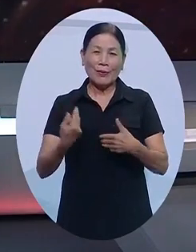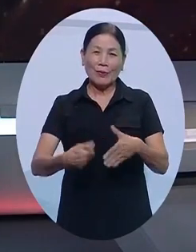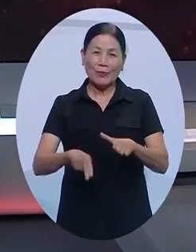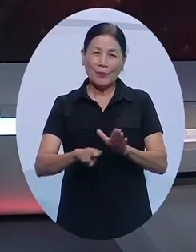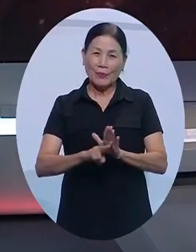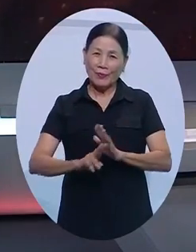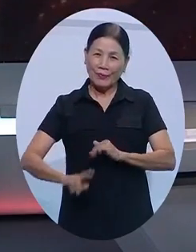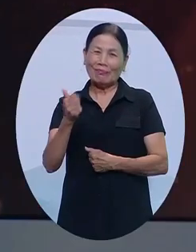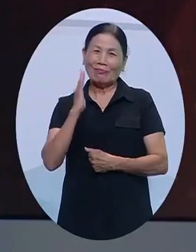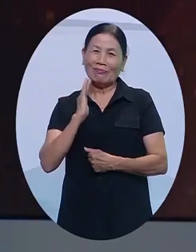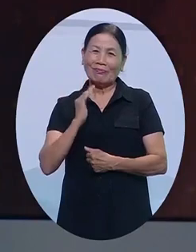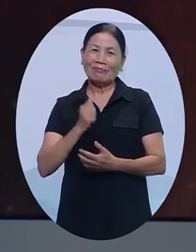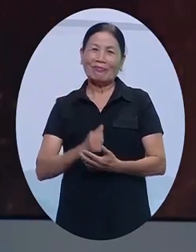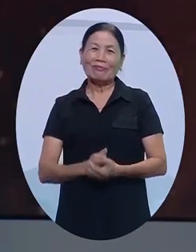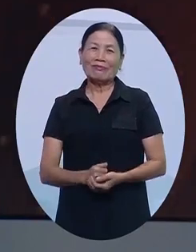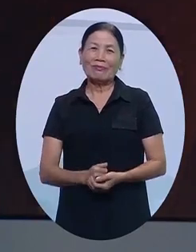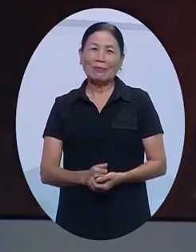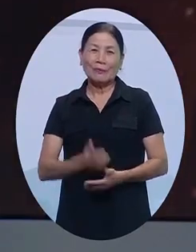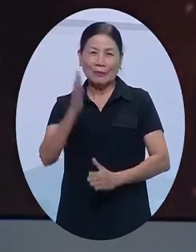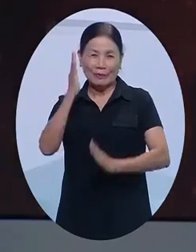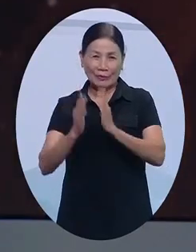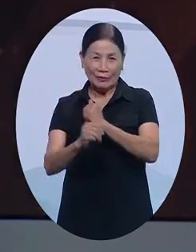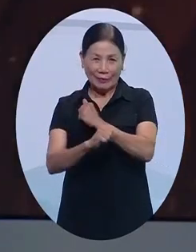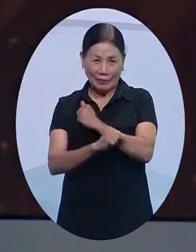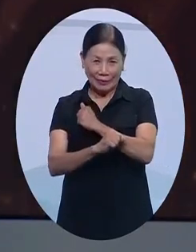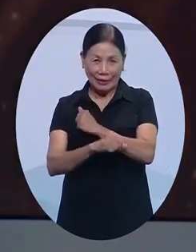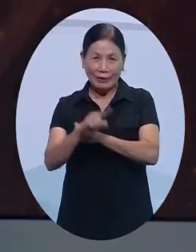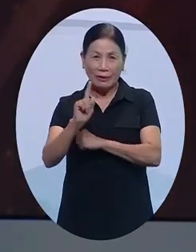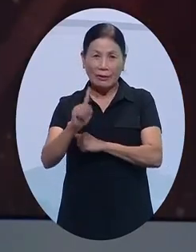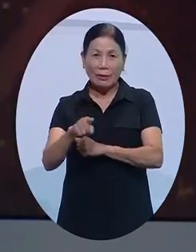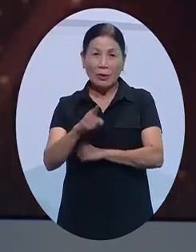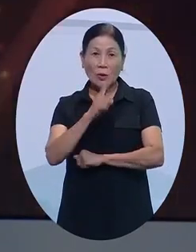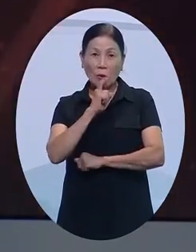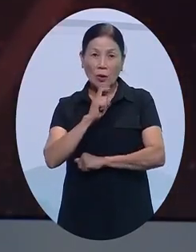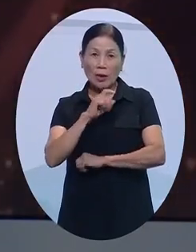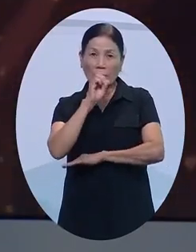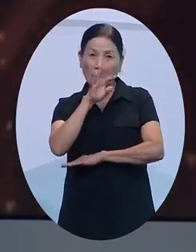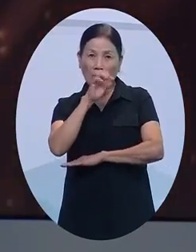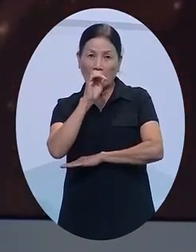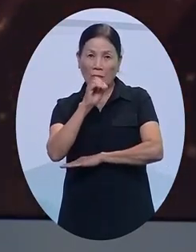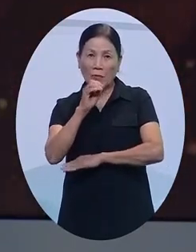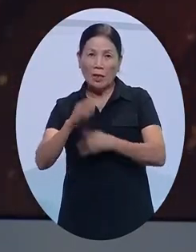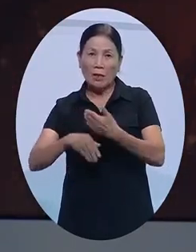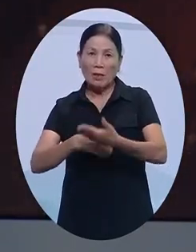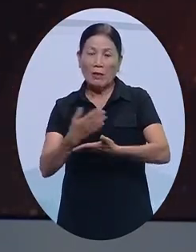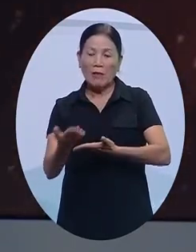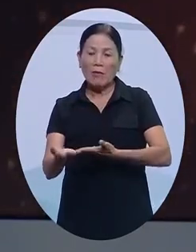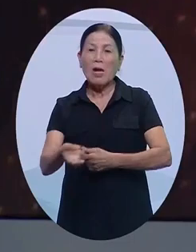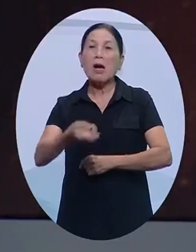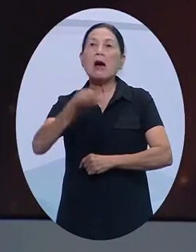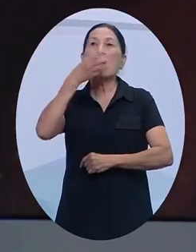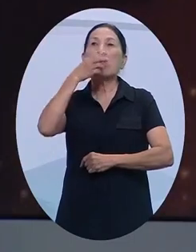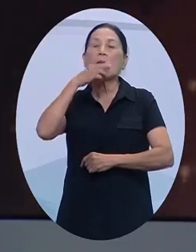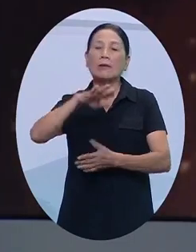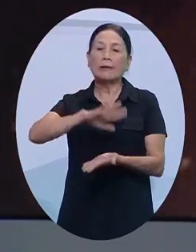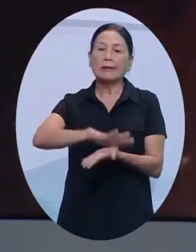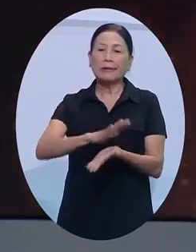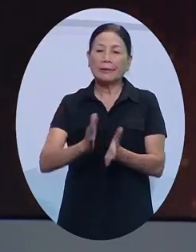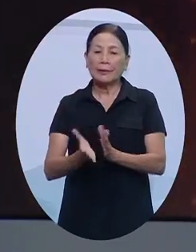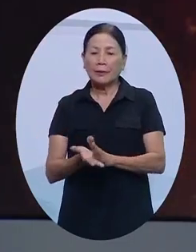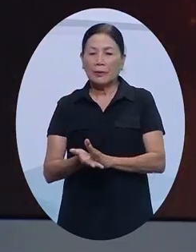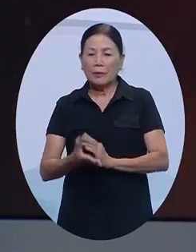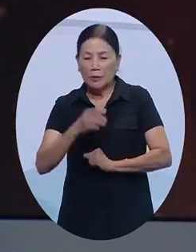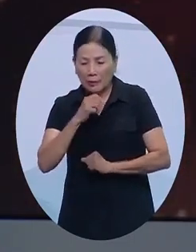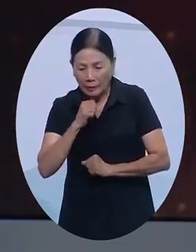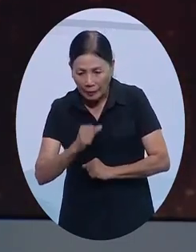đây. Thành phố Hồ Chí Minh có thêm một điểm tư vấn và cấp phát thuốc điều trị miễn phí cho trẻ mồ côi, người cao tuổi, gia